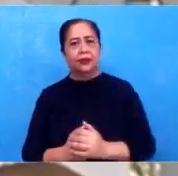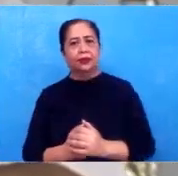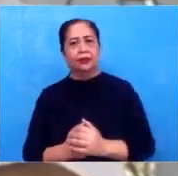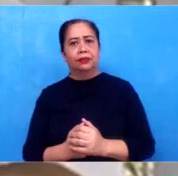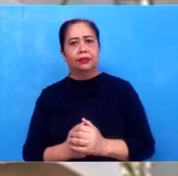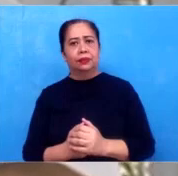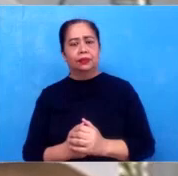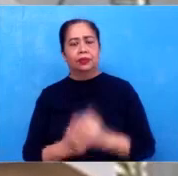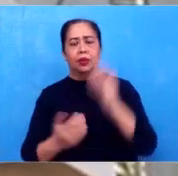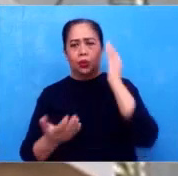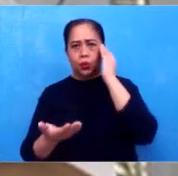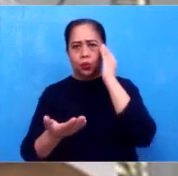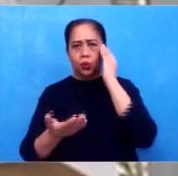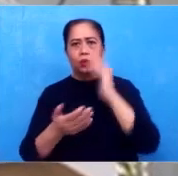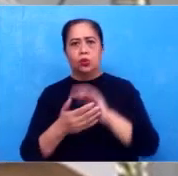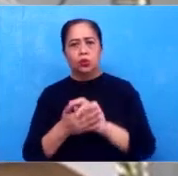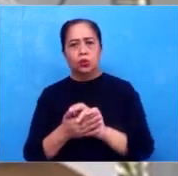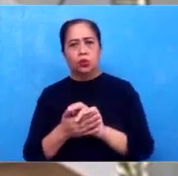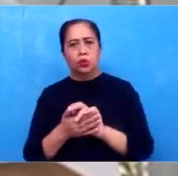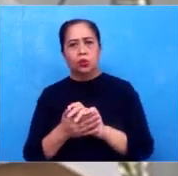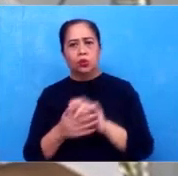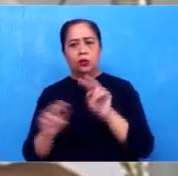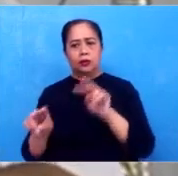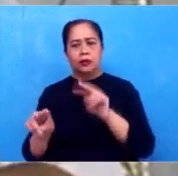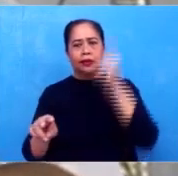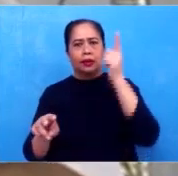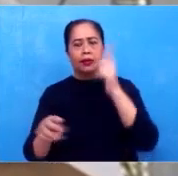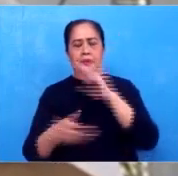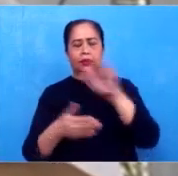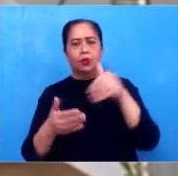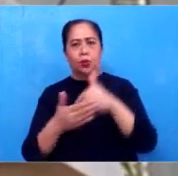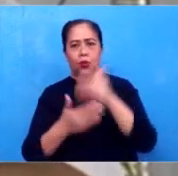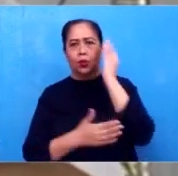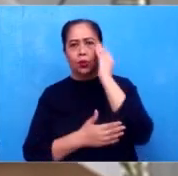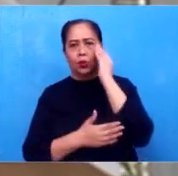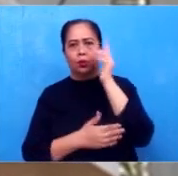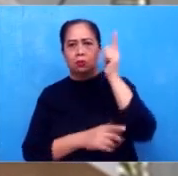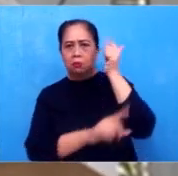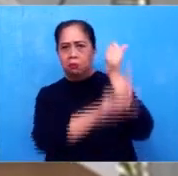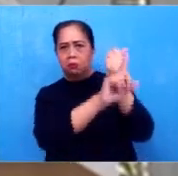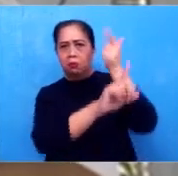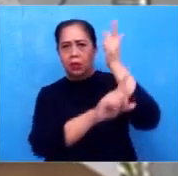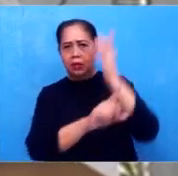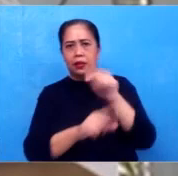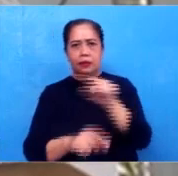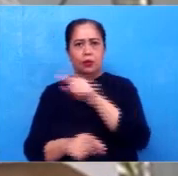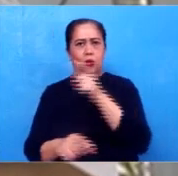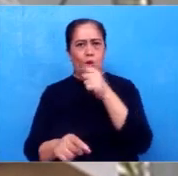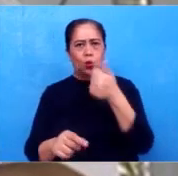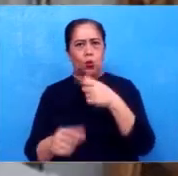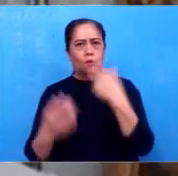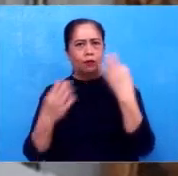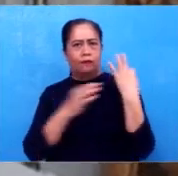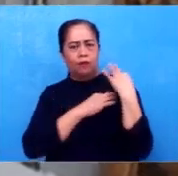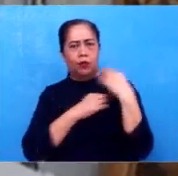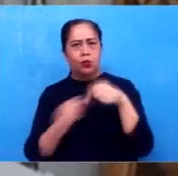Alam ko nakikita ng Diyos lahat. Kaya bahala na ang Panginoon sa kanila kung sino man ang nagpatay.